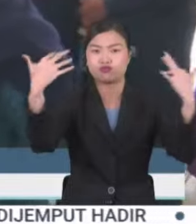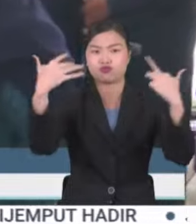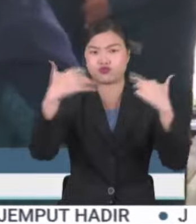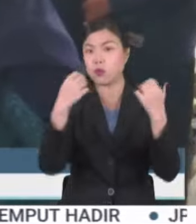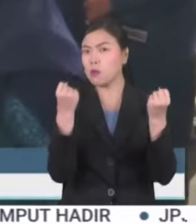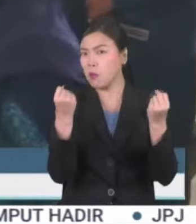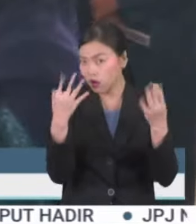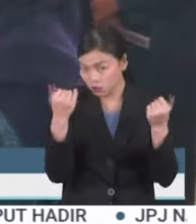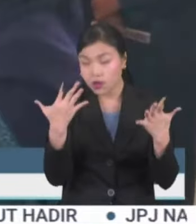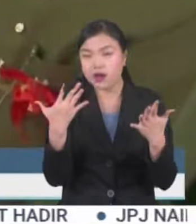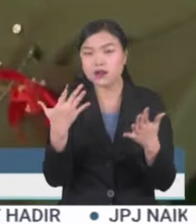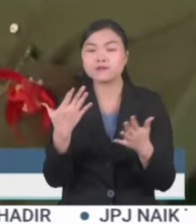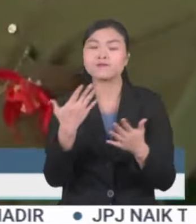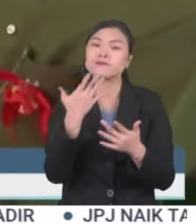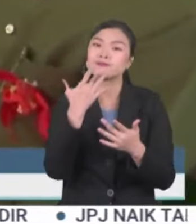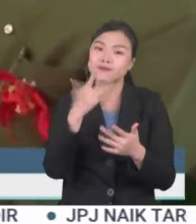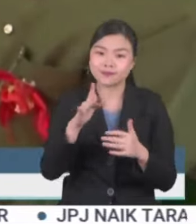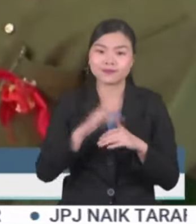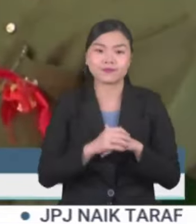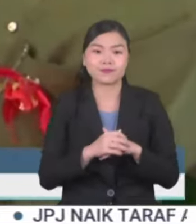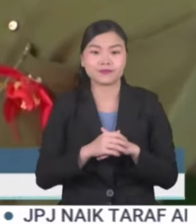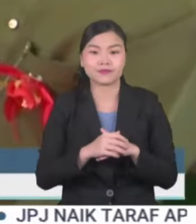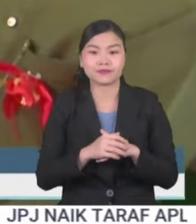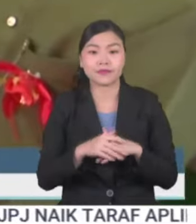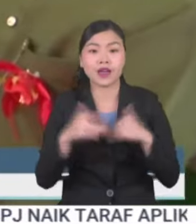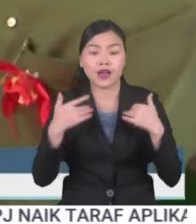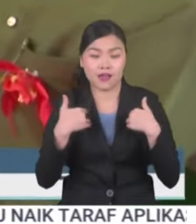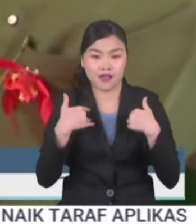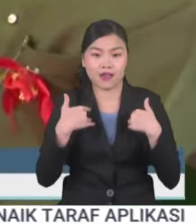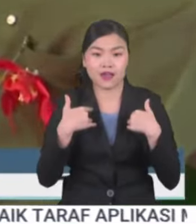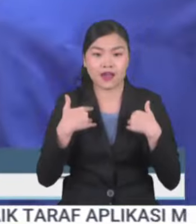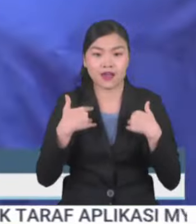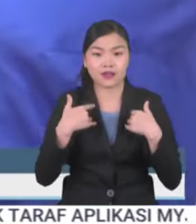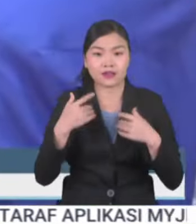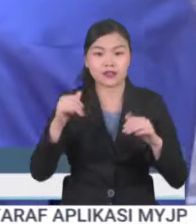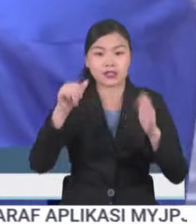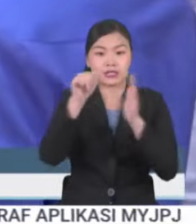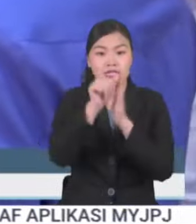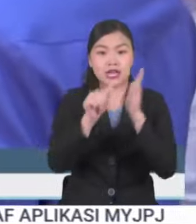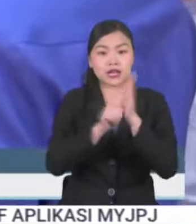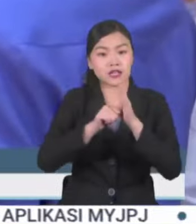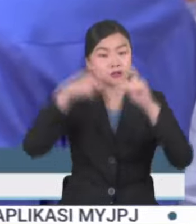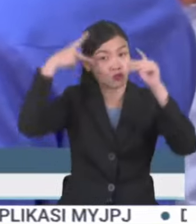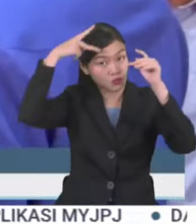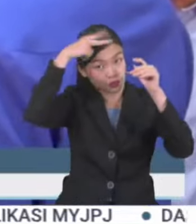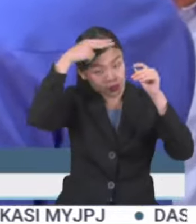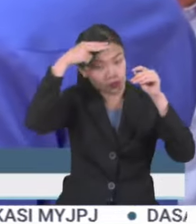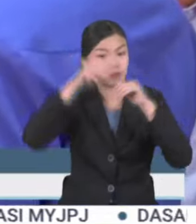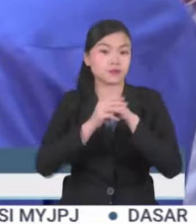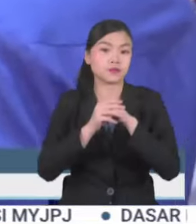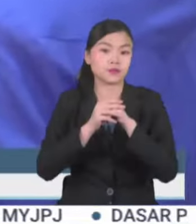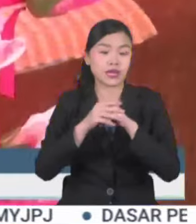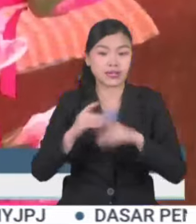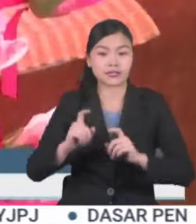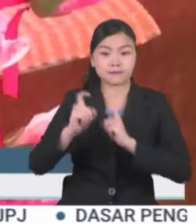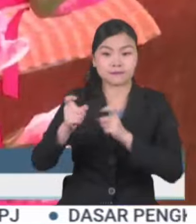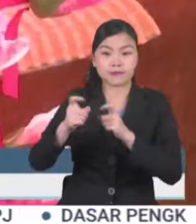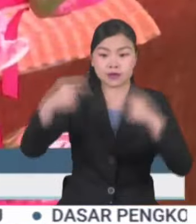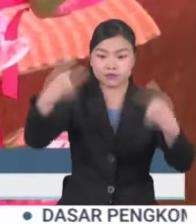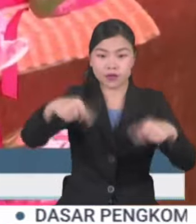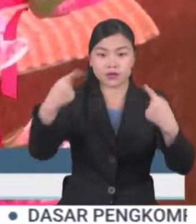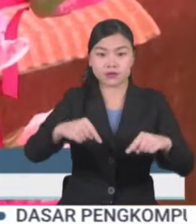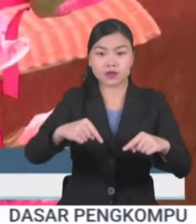ini bersyukurlah Majlis sambutan diserikan dengan acara bersukur kanak-kanak bacaan doa selamat tazkirah dan pertandingan